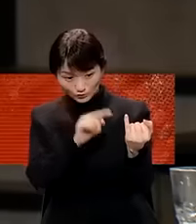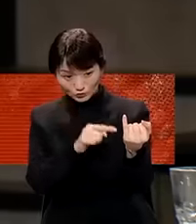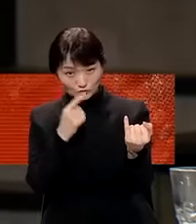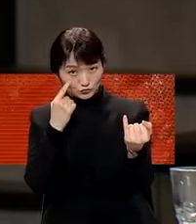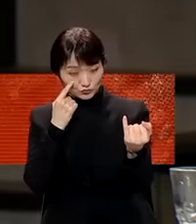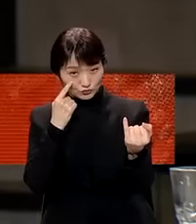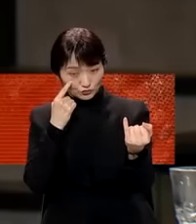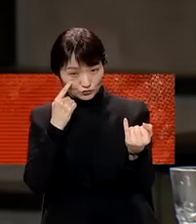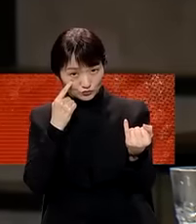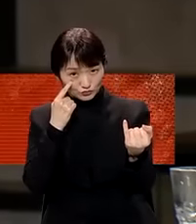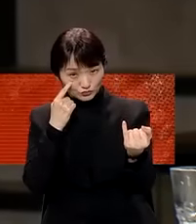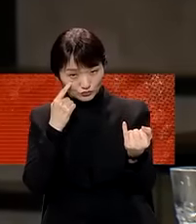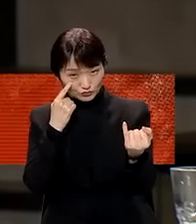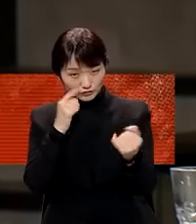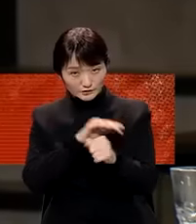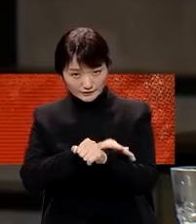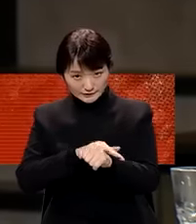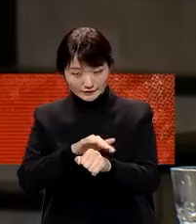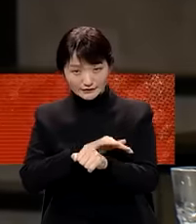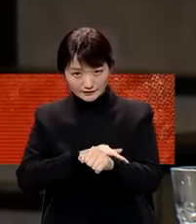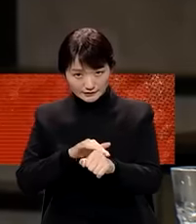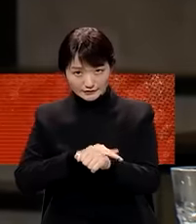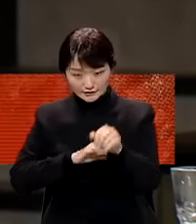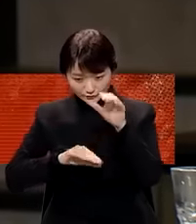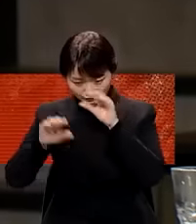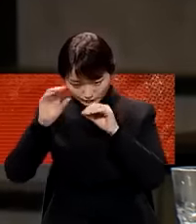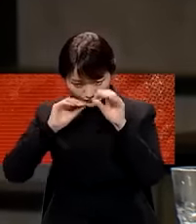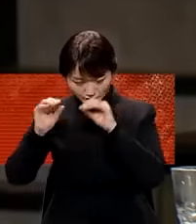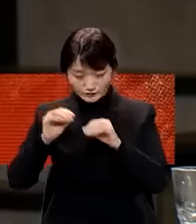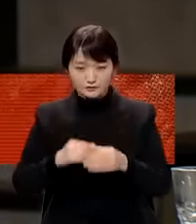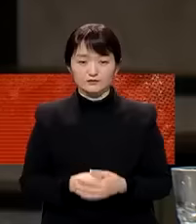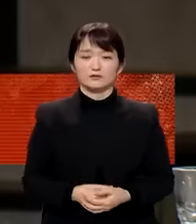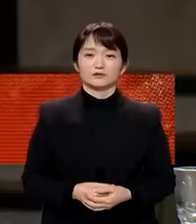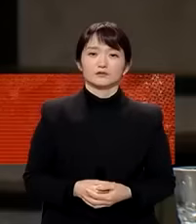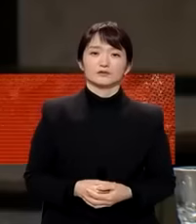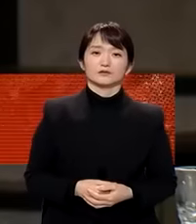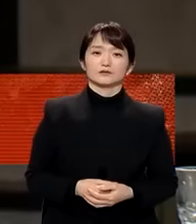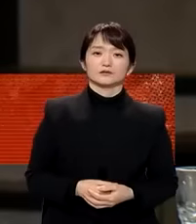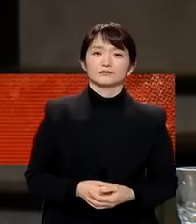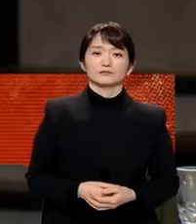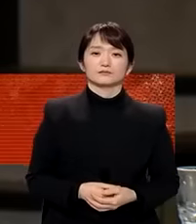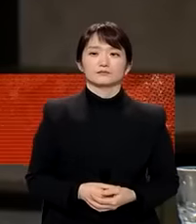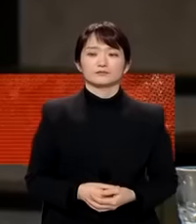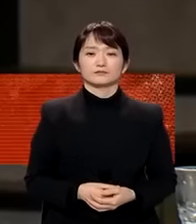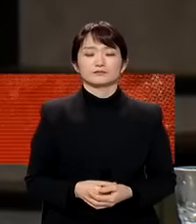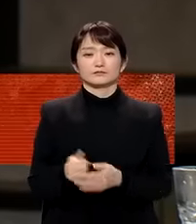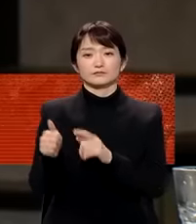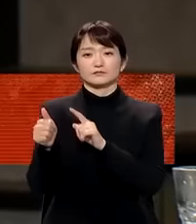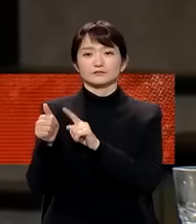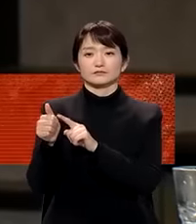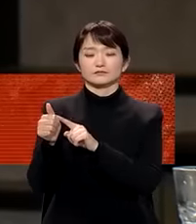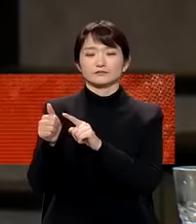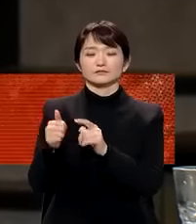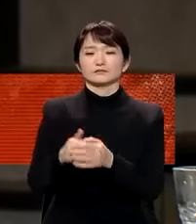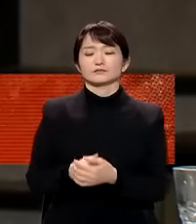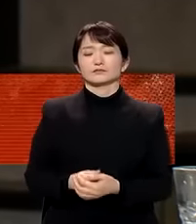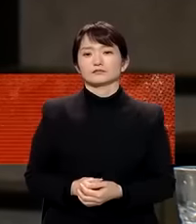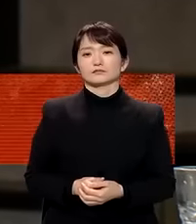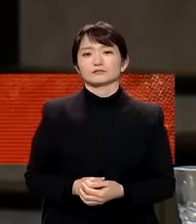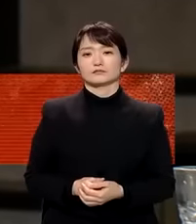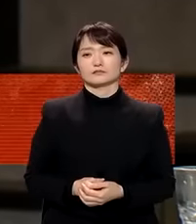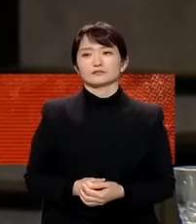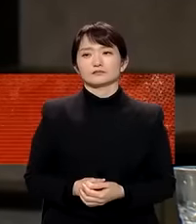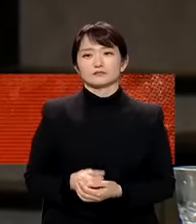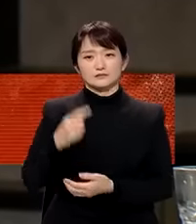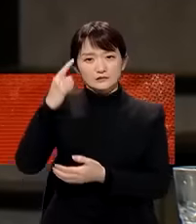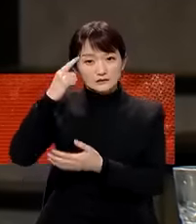길러라고 하는 이런 어떤 그 어 개괄적인 말씀을 드릴 수밖에 없는데 사실이 남성 같은 경우는 앞으로 여이